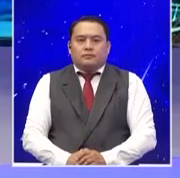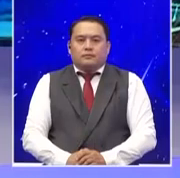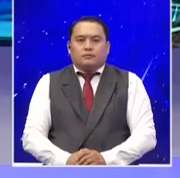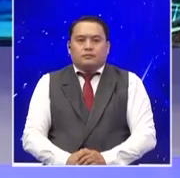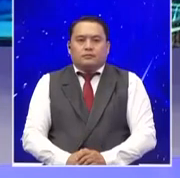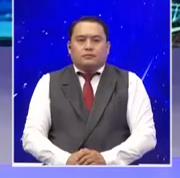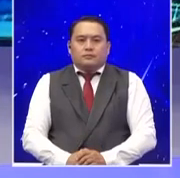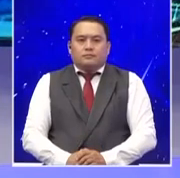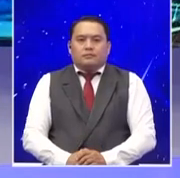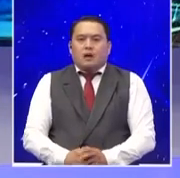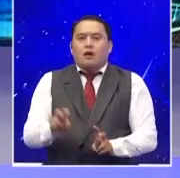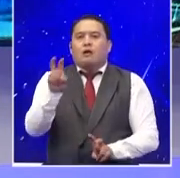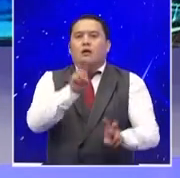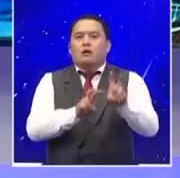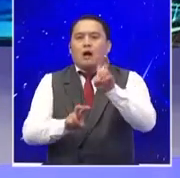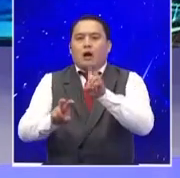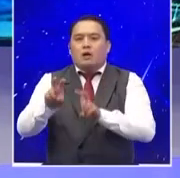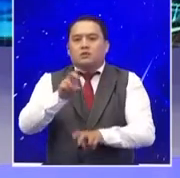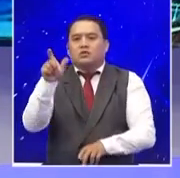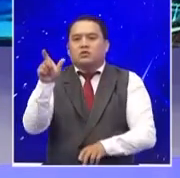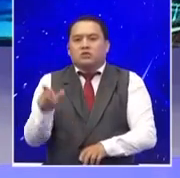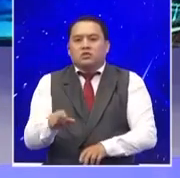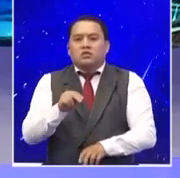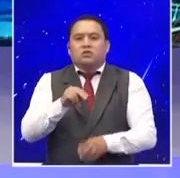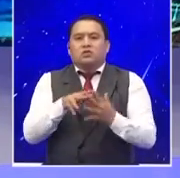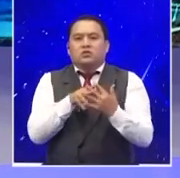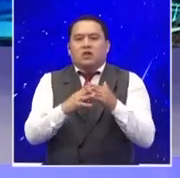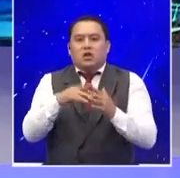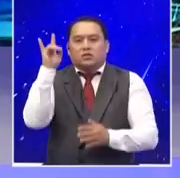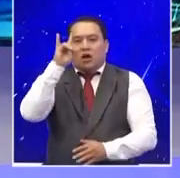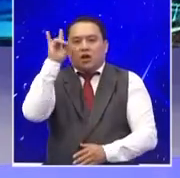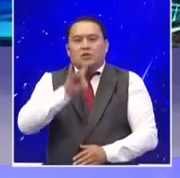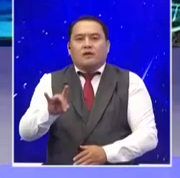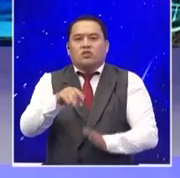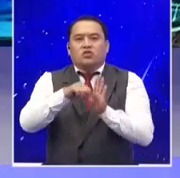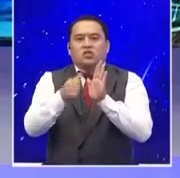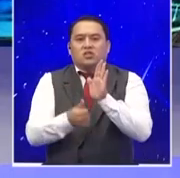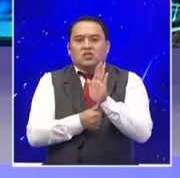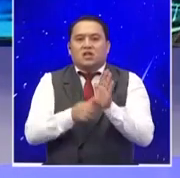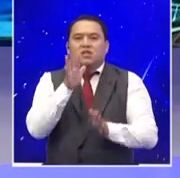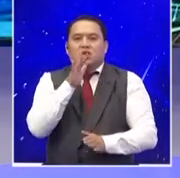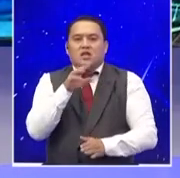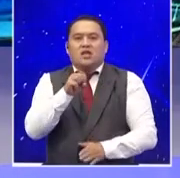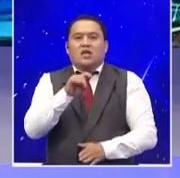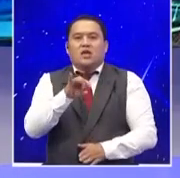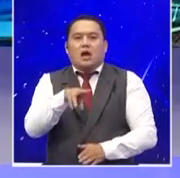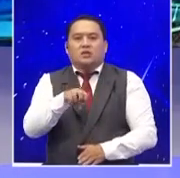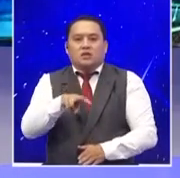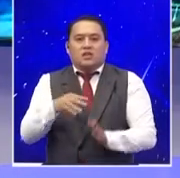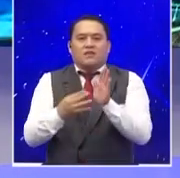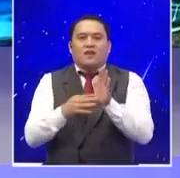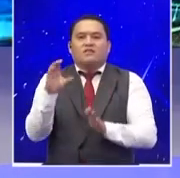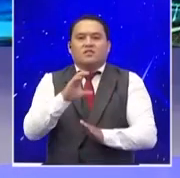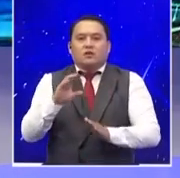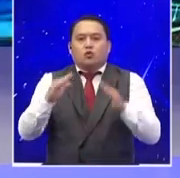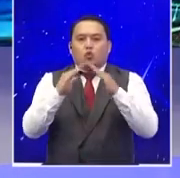И в завершение выпуска. Разыскивается житель села Черкасск Сарканского района. 16-летний Ярасыл Жумасыл 9 сентября